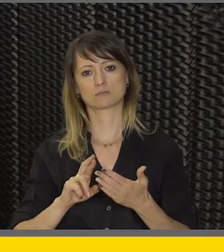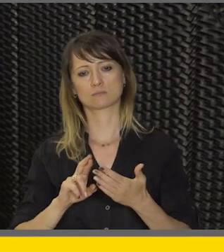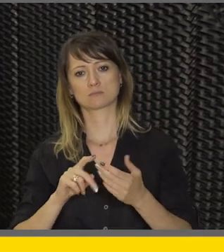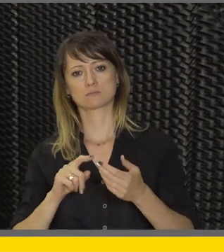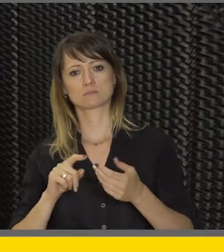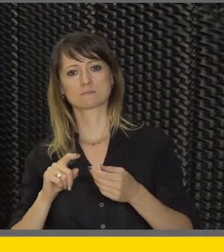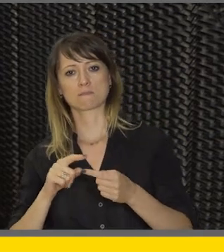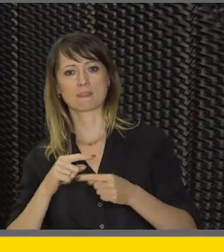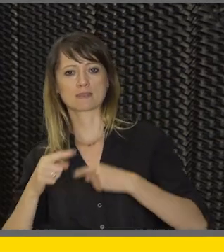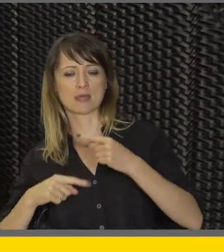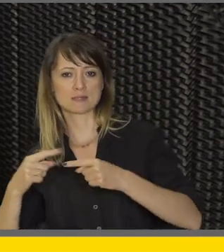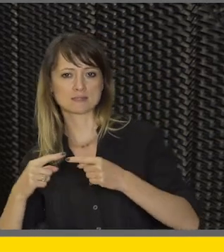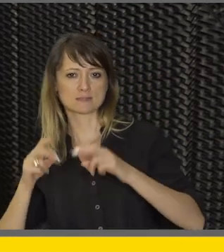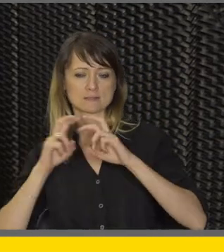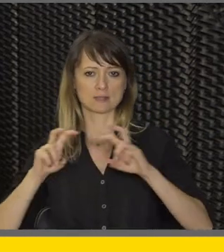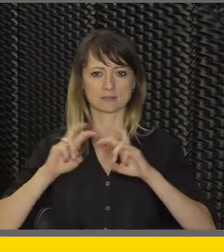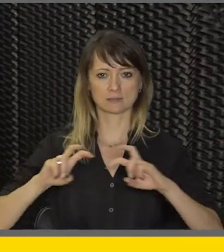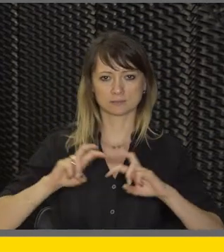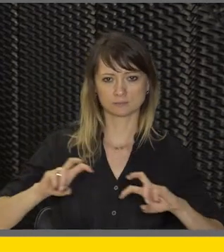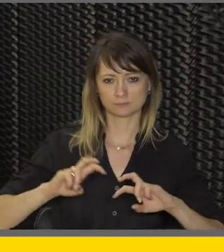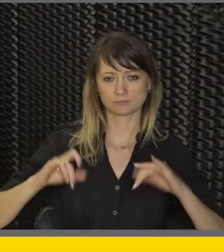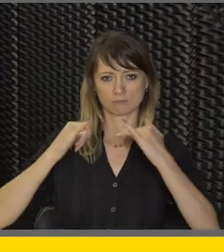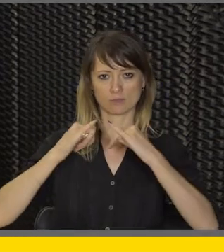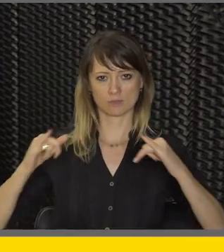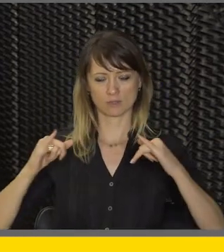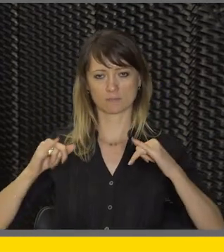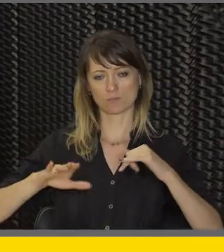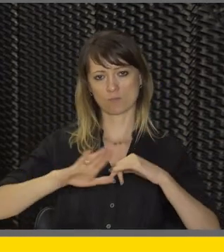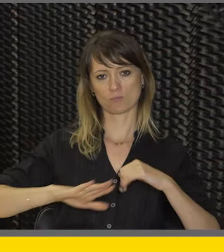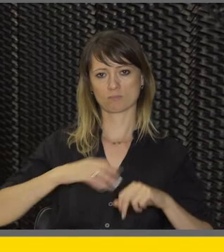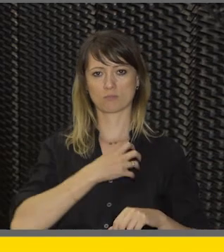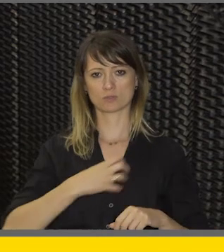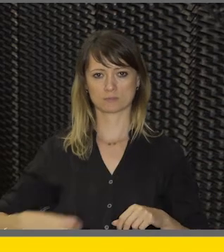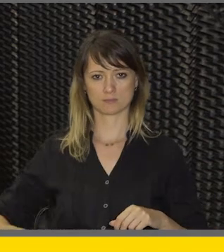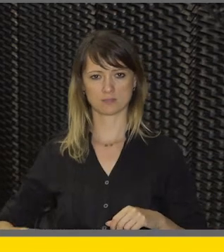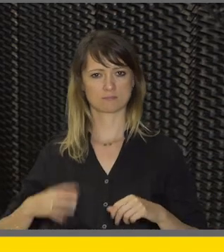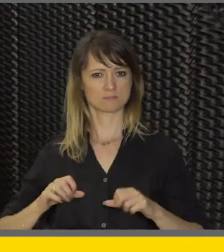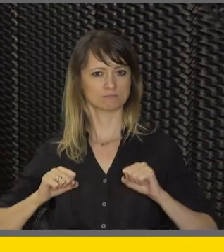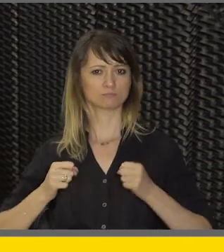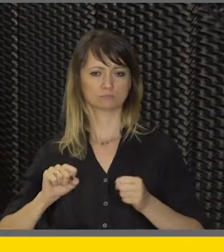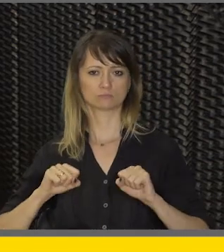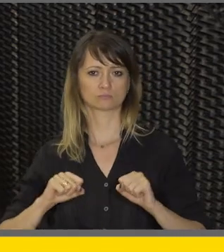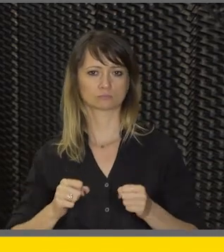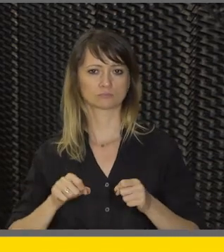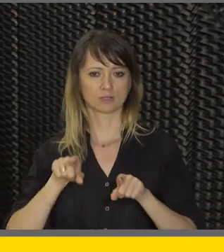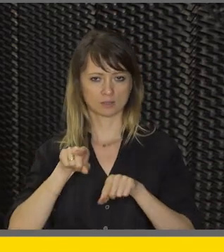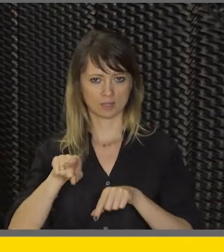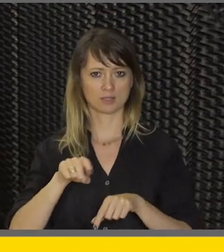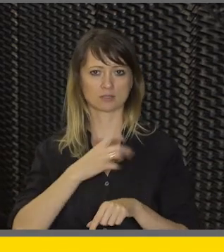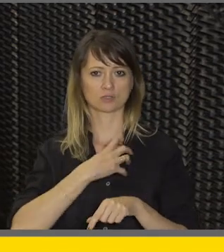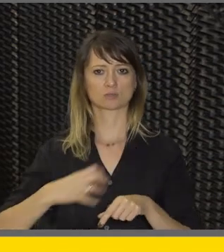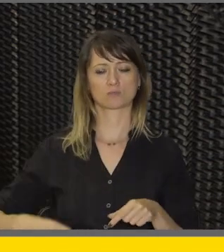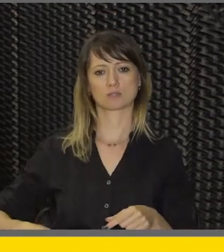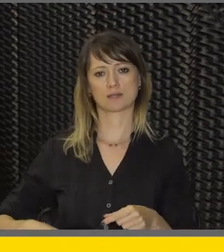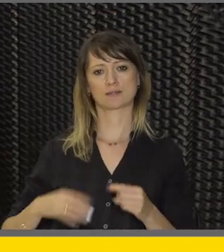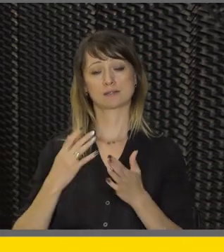analizę import-eksport z innymi obszarami gospodarki, a więc mogą być siłą napędową tej gospodarki i może właśnie tak należałoby patrzeć